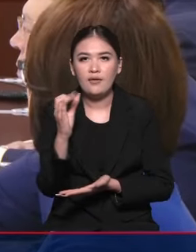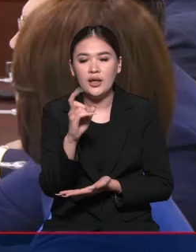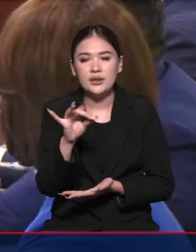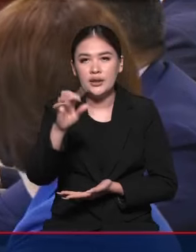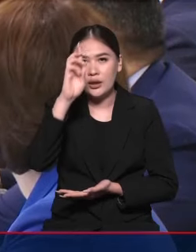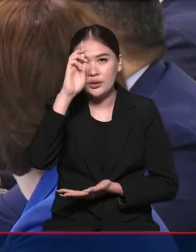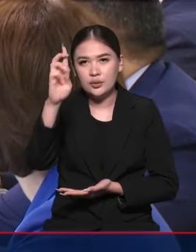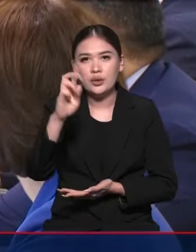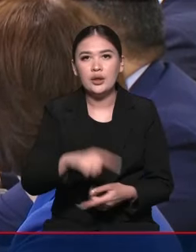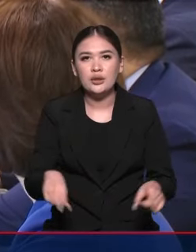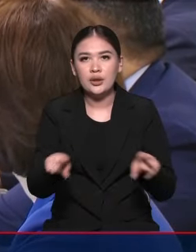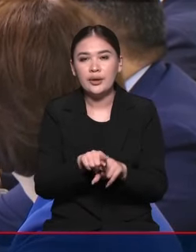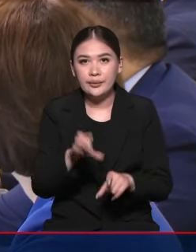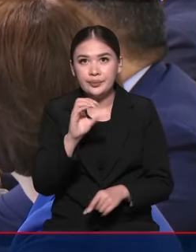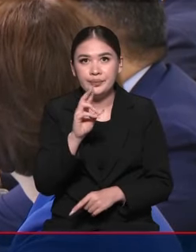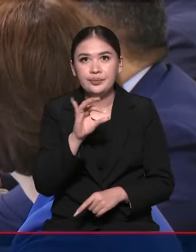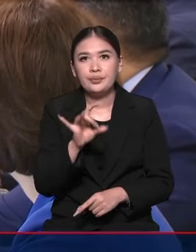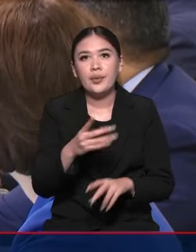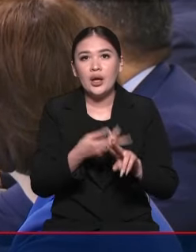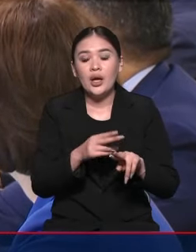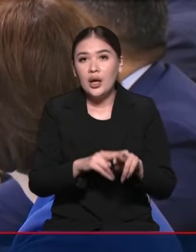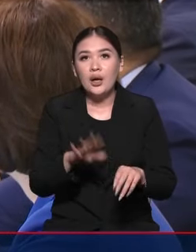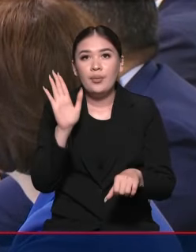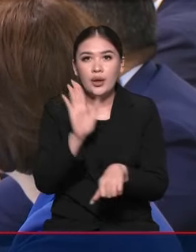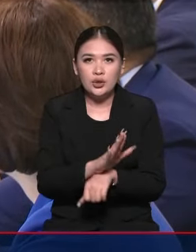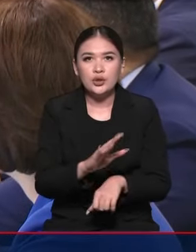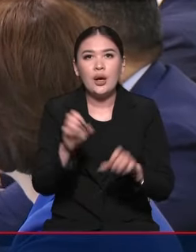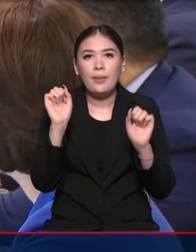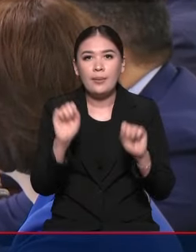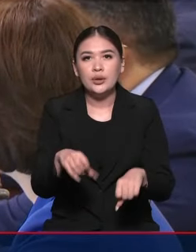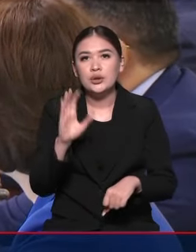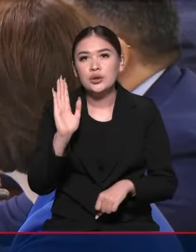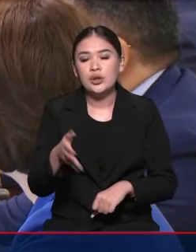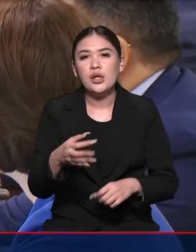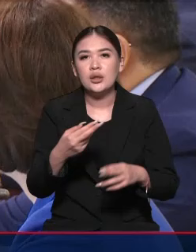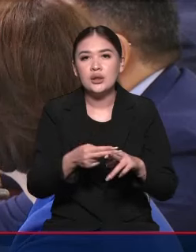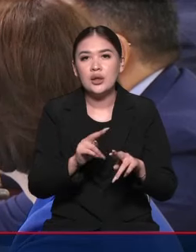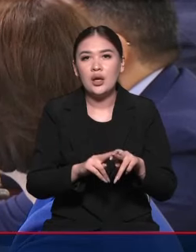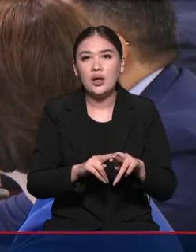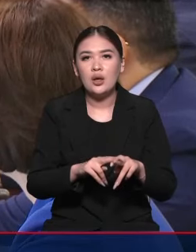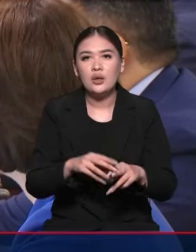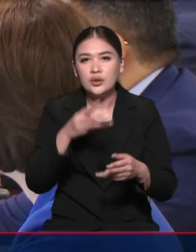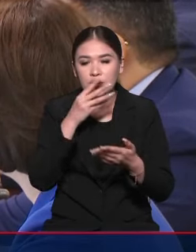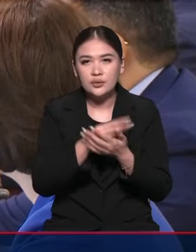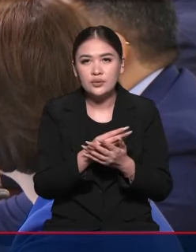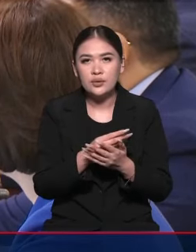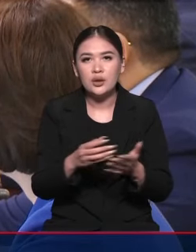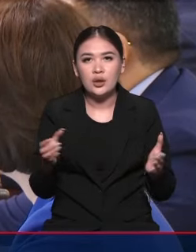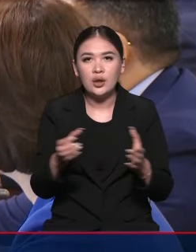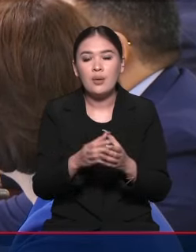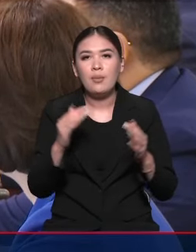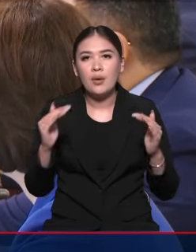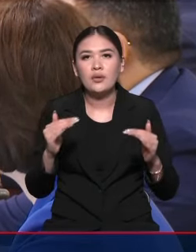квазигосударственного и государственного сектора. Реализация данного поручения позволит обеспечить загрузку отечественных производителей, повысить их